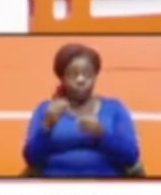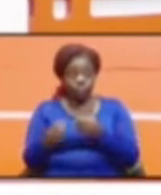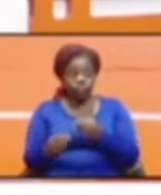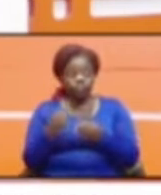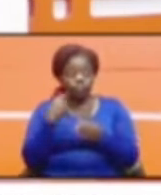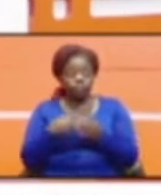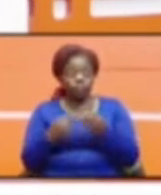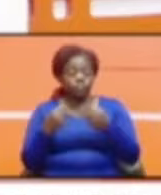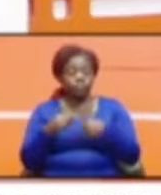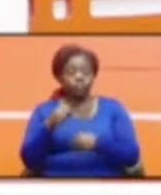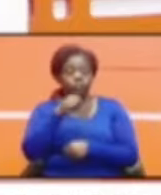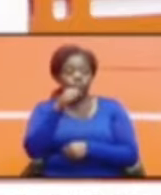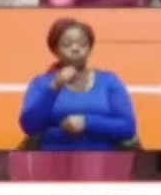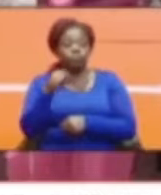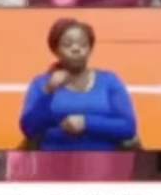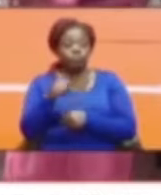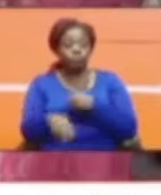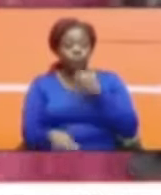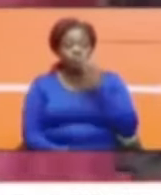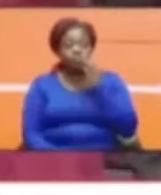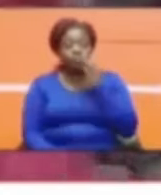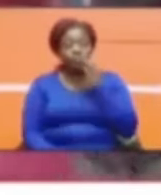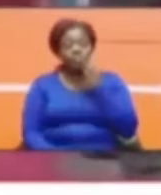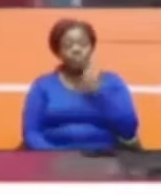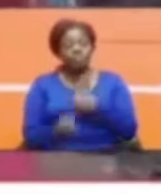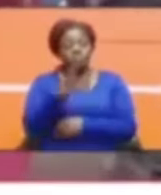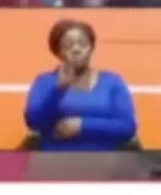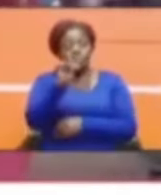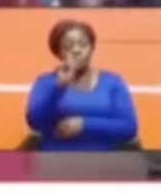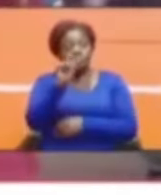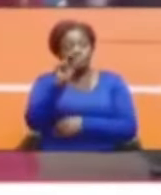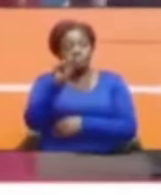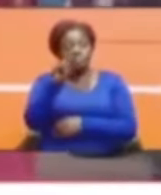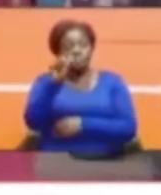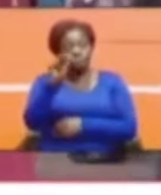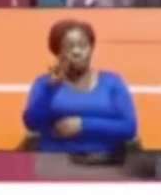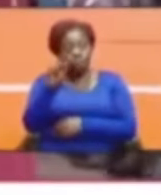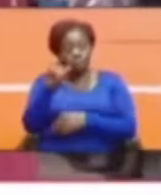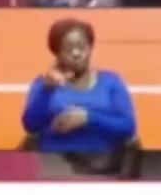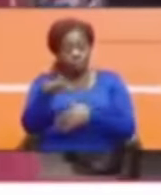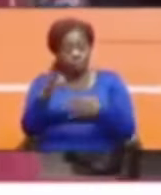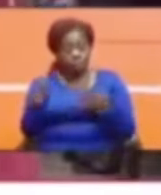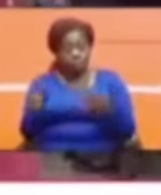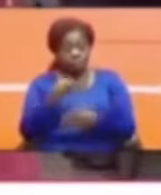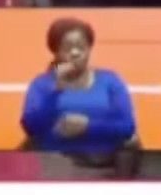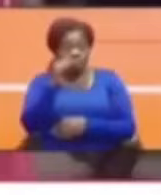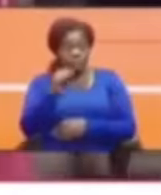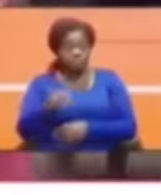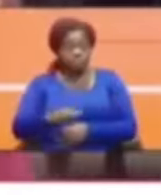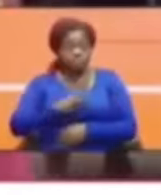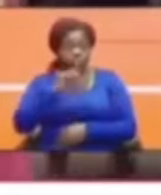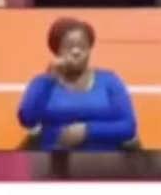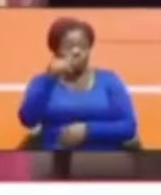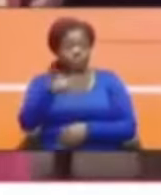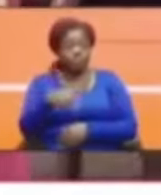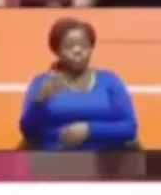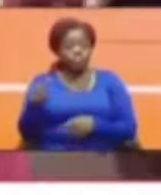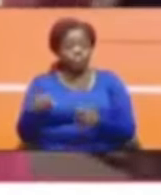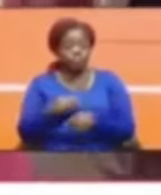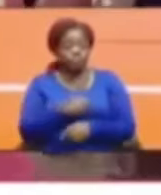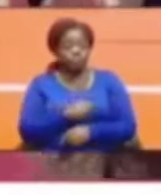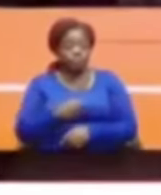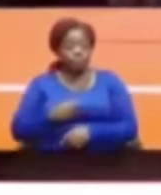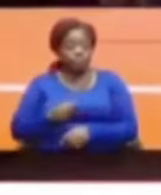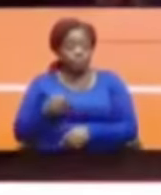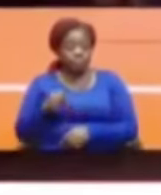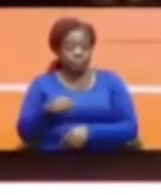kyakoze jjajjaawe. Madina nantezo we maganjo bia kubyejeja we kizarehe mawo imyaka 78 nnyina kasifa